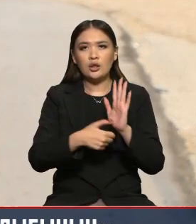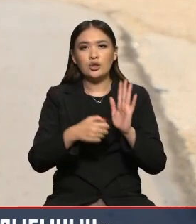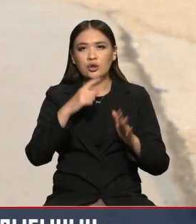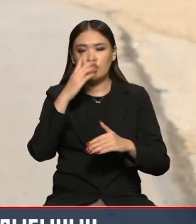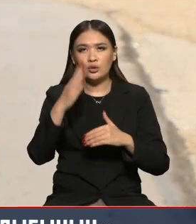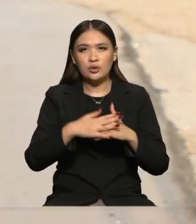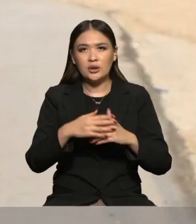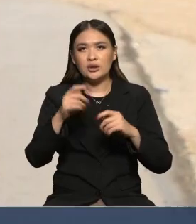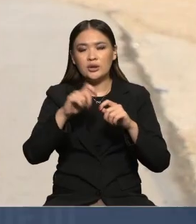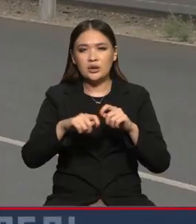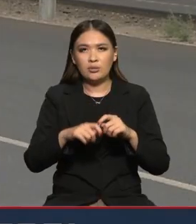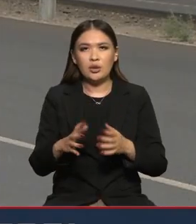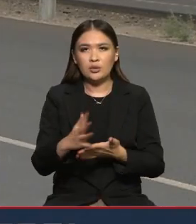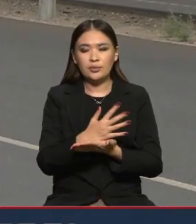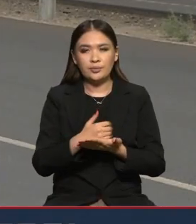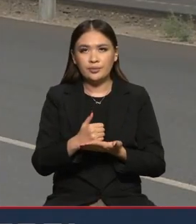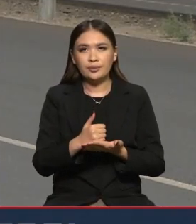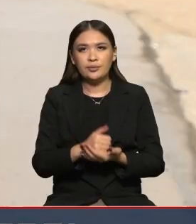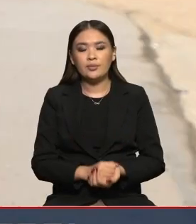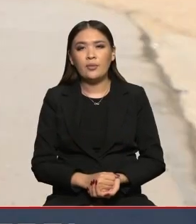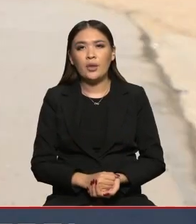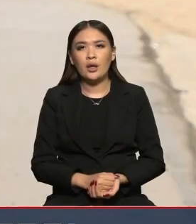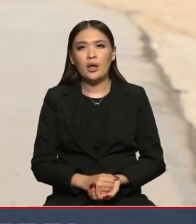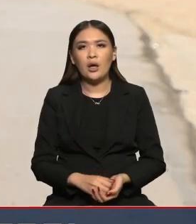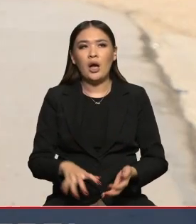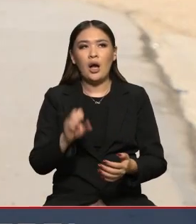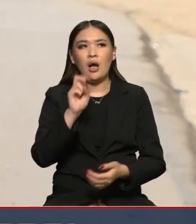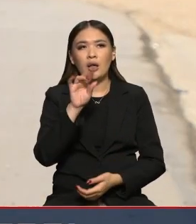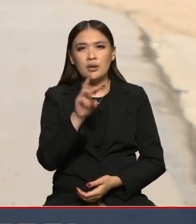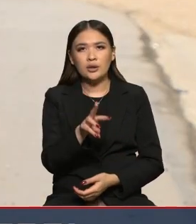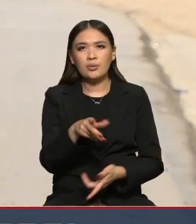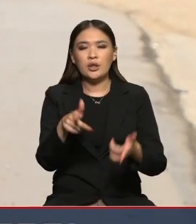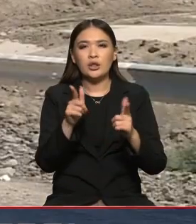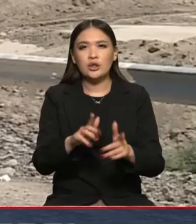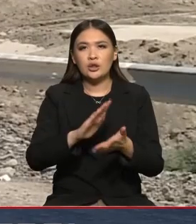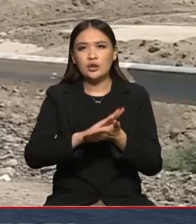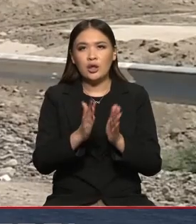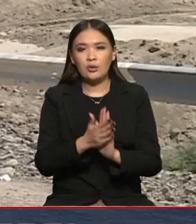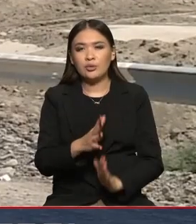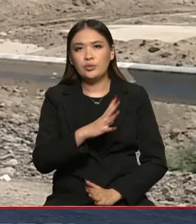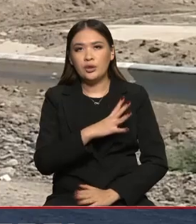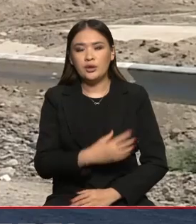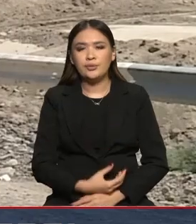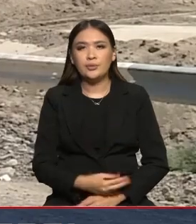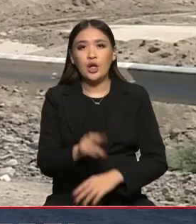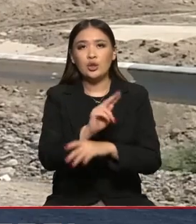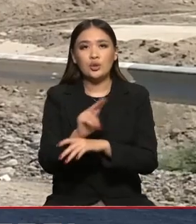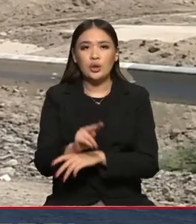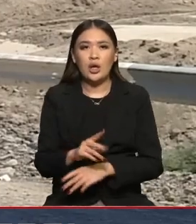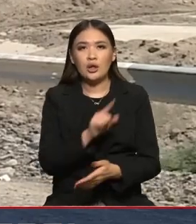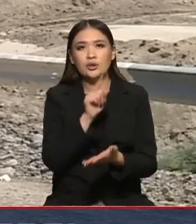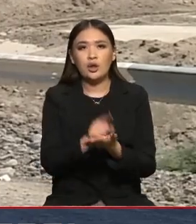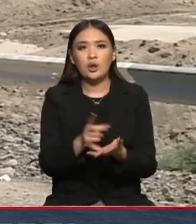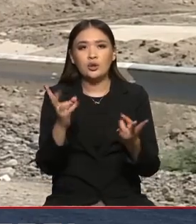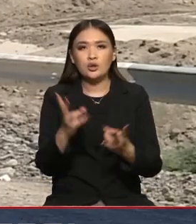сынама іріктеліп алынған. 17 аудан қала әкімдіктерімен келісімшарт жүрген. өлкөдө жөндөөдү талап ететин